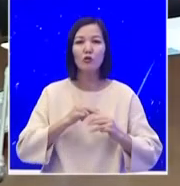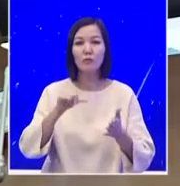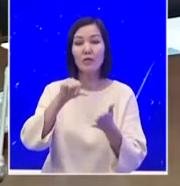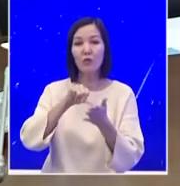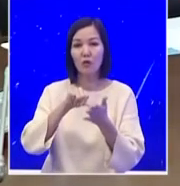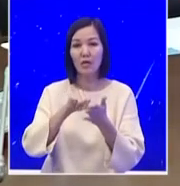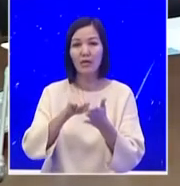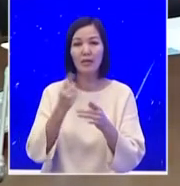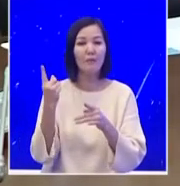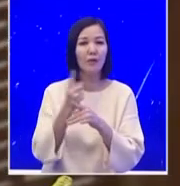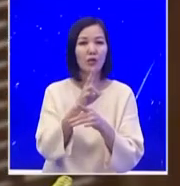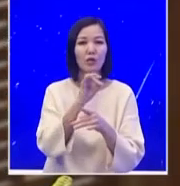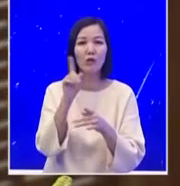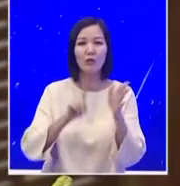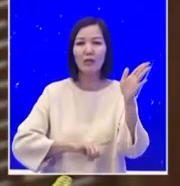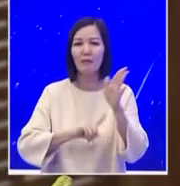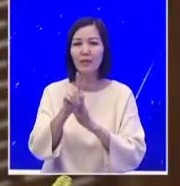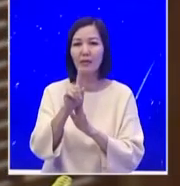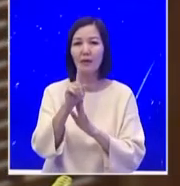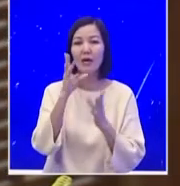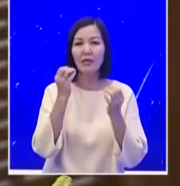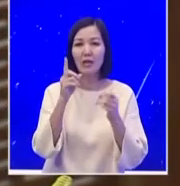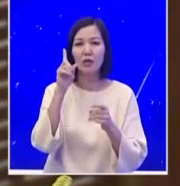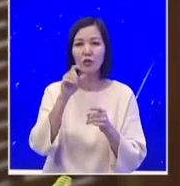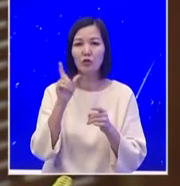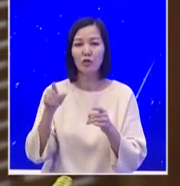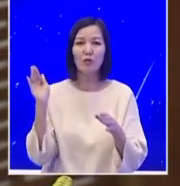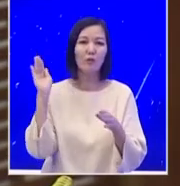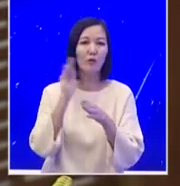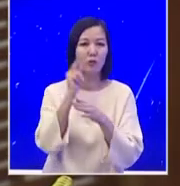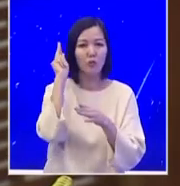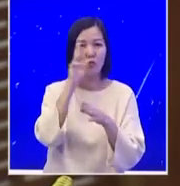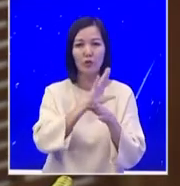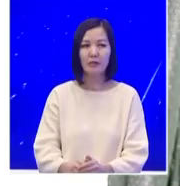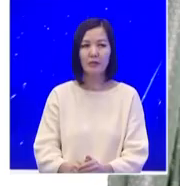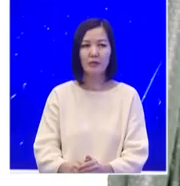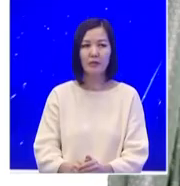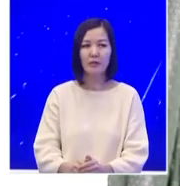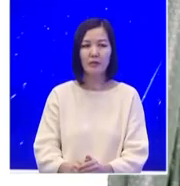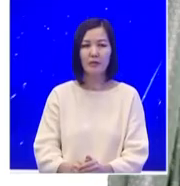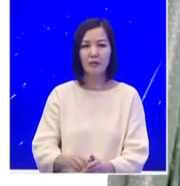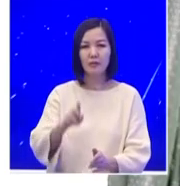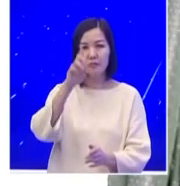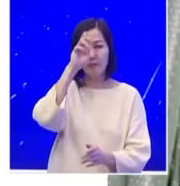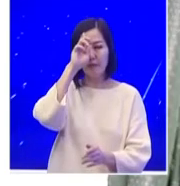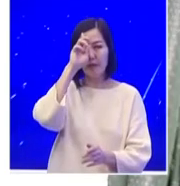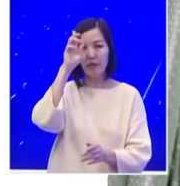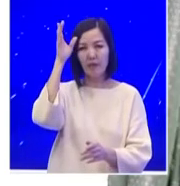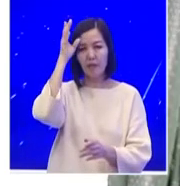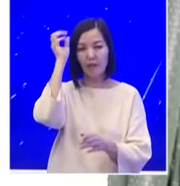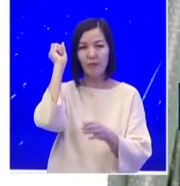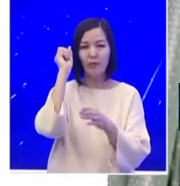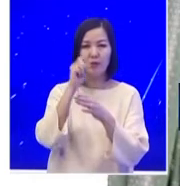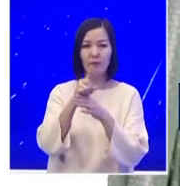тартылады. Айта кетсек, 1 наурыздан бастап тағы 100 адам қосымша оқуға жіберіледі. Мемлекеттік білім беру тапсырысы бойынша жыл